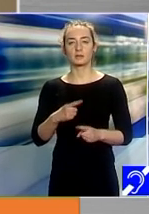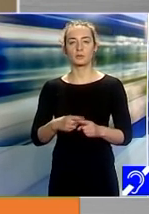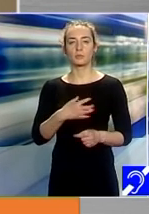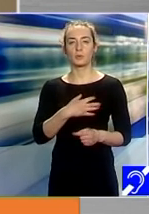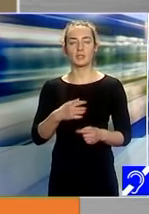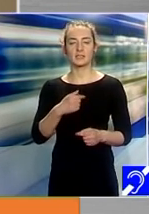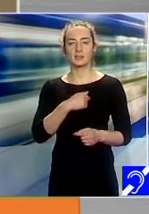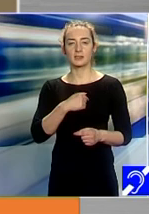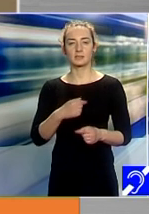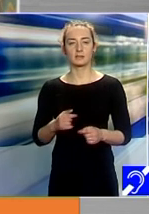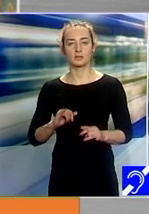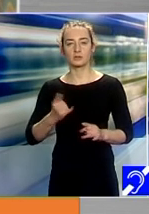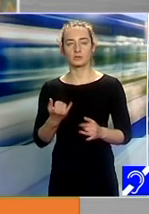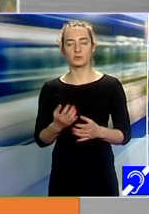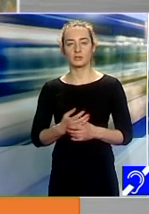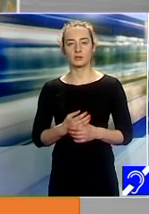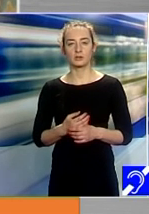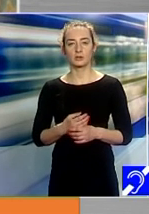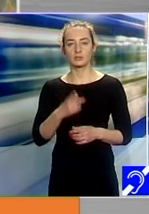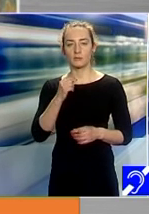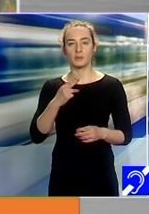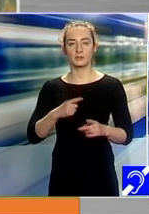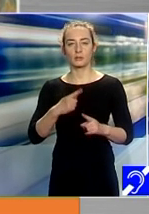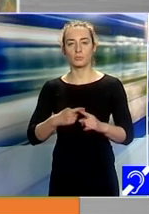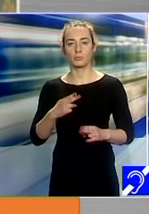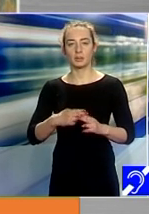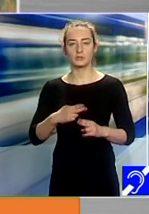anunțe pacientele.